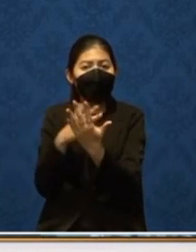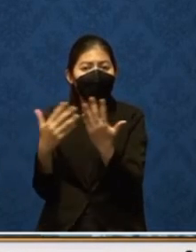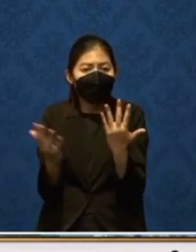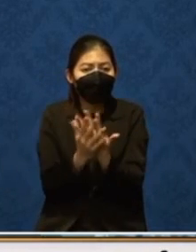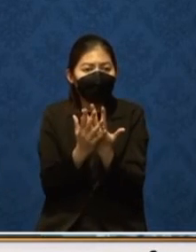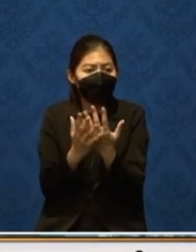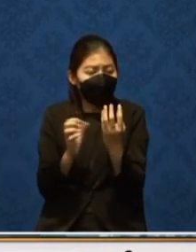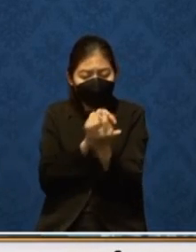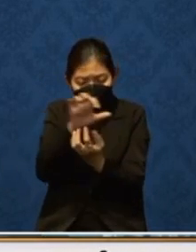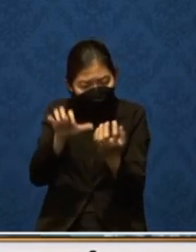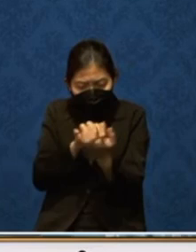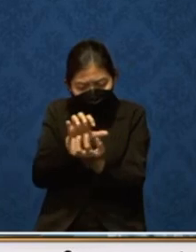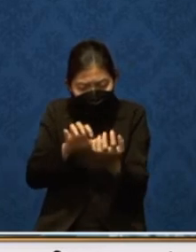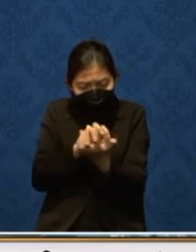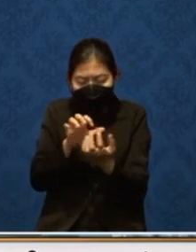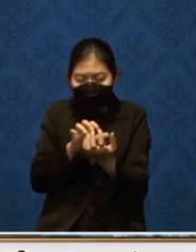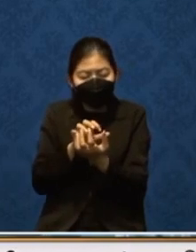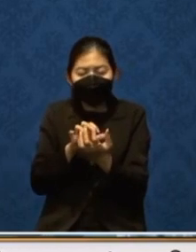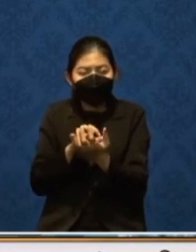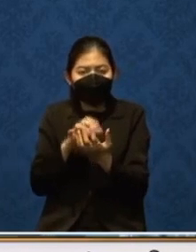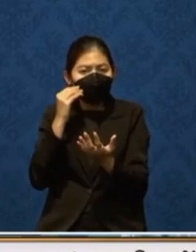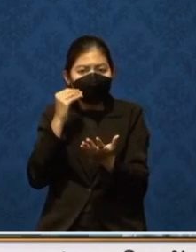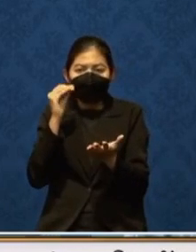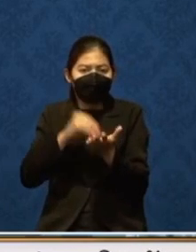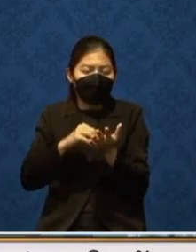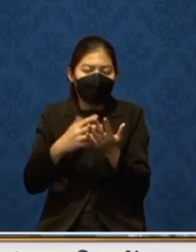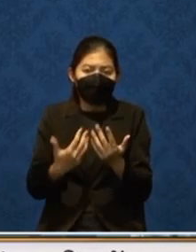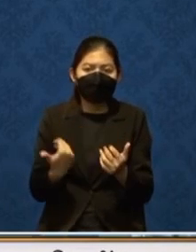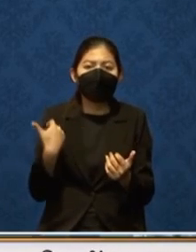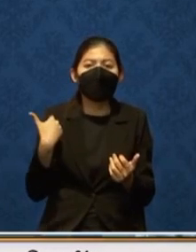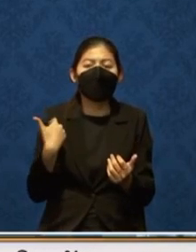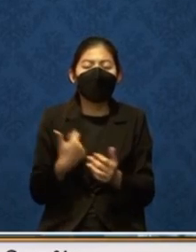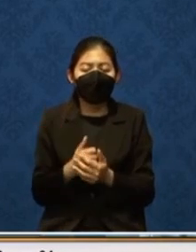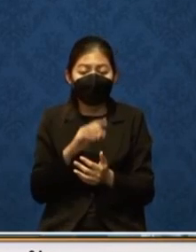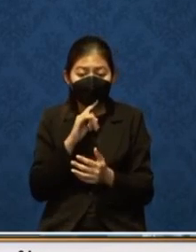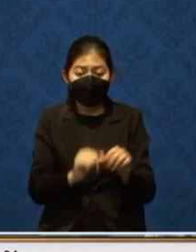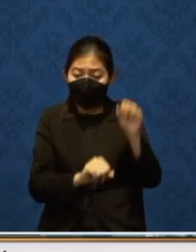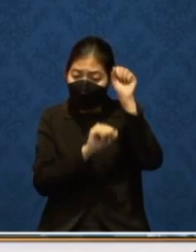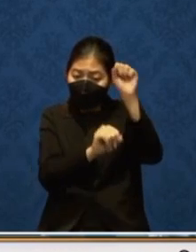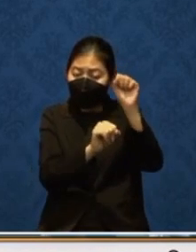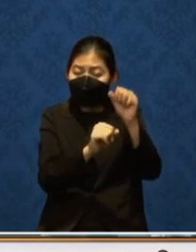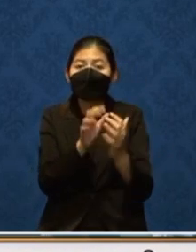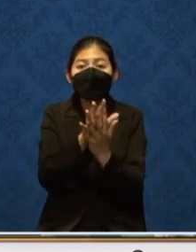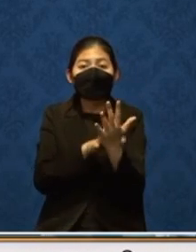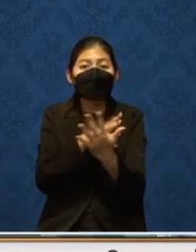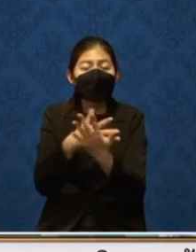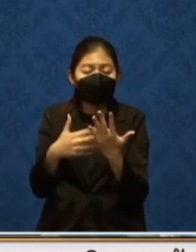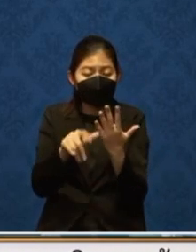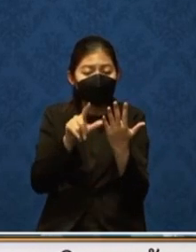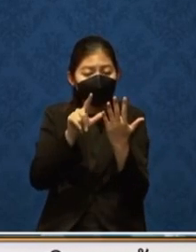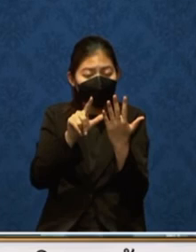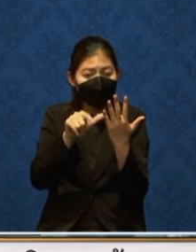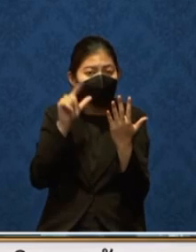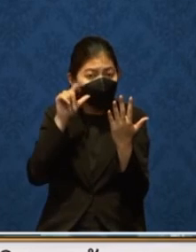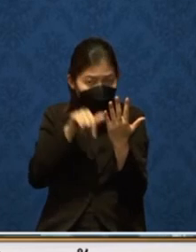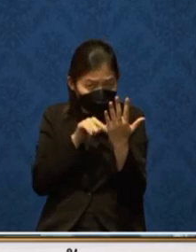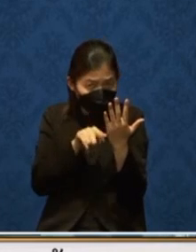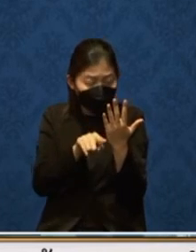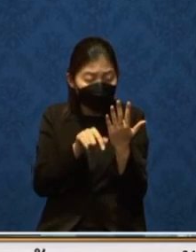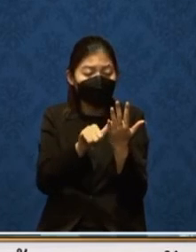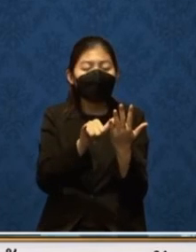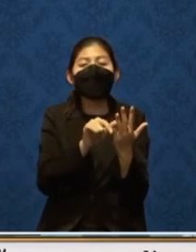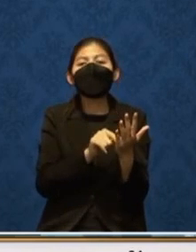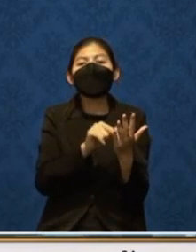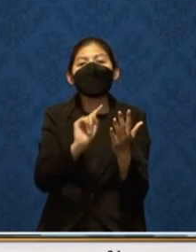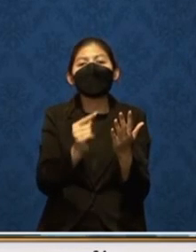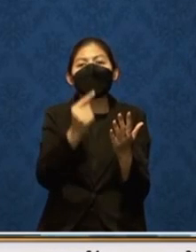เถอะเยอะและการทท่านประกาศว่าจะวางแพนแ่บทใหม่หรของเดิมมาทำแแบทใหม่อัี้